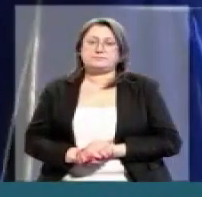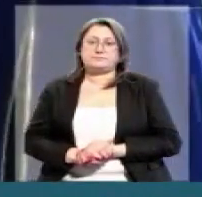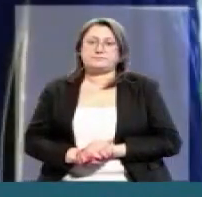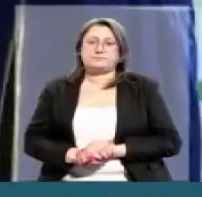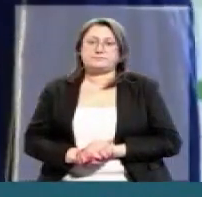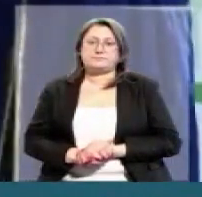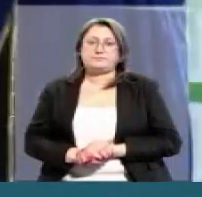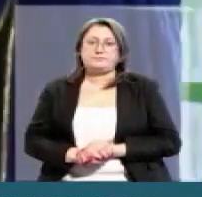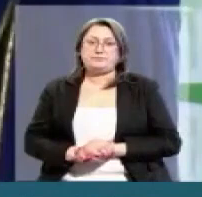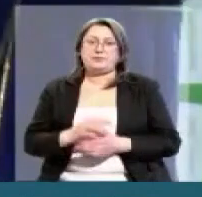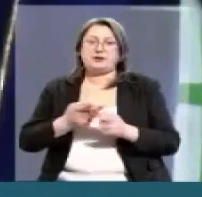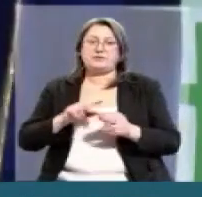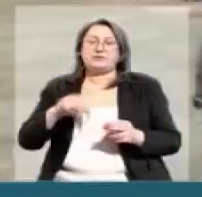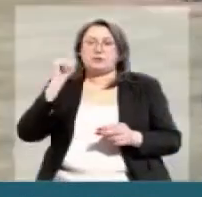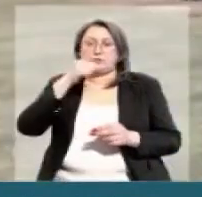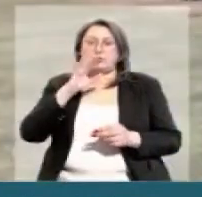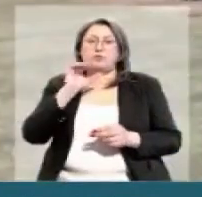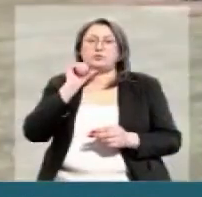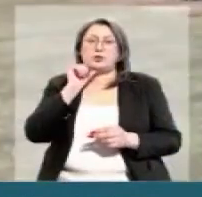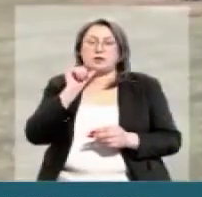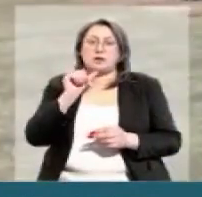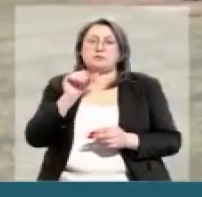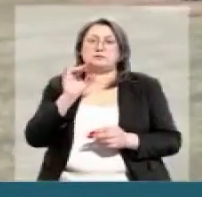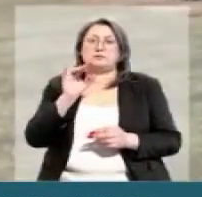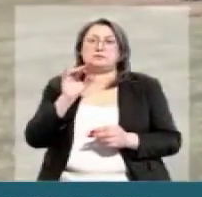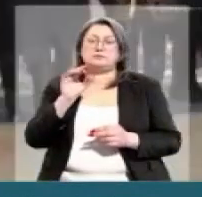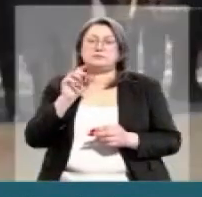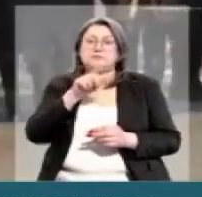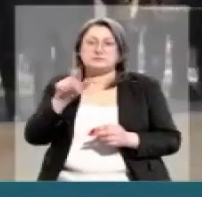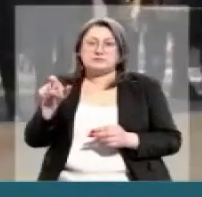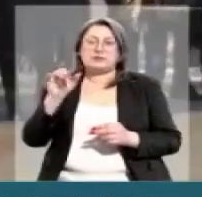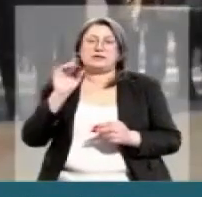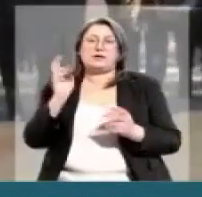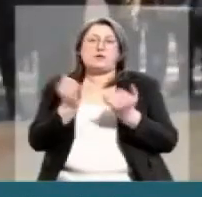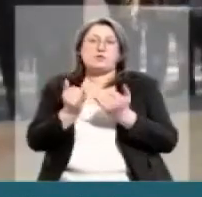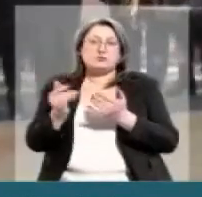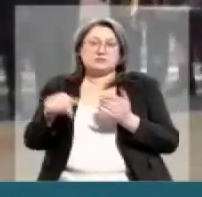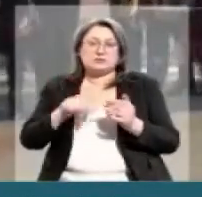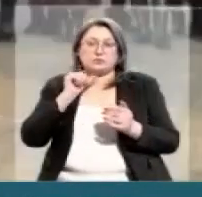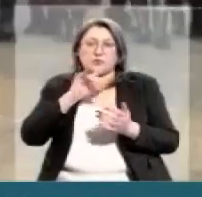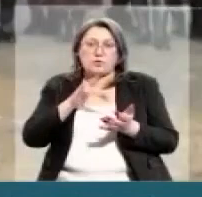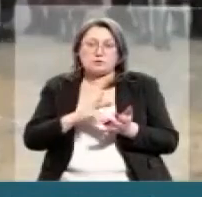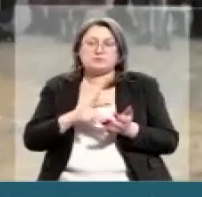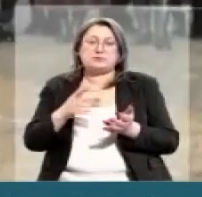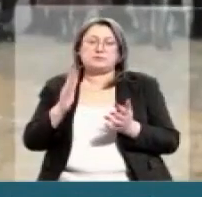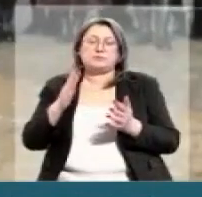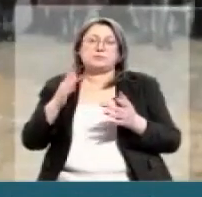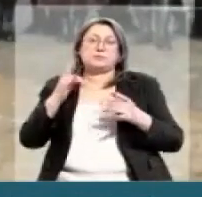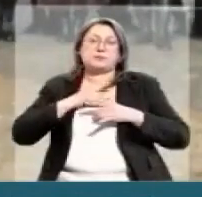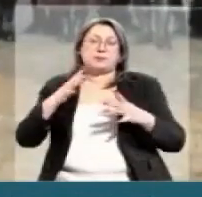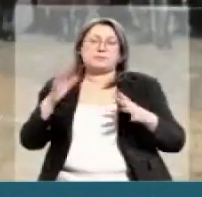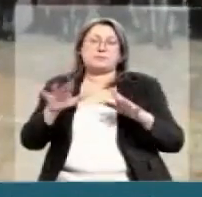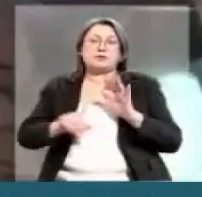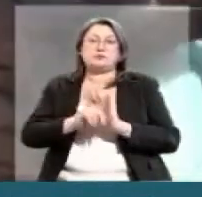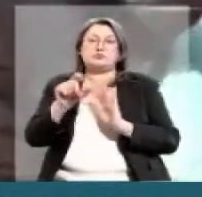Биылғы жылы қостанайлықтар мен қала қонақтарын жоспарлы бағдарлама күтіп тұр. Мерекелік шаралар 6 наурызда Мирас мәдениет сарайында өтетін